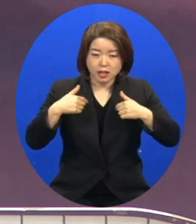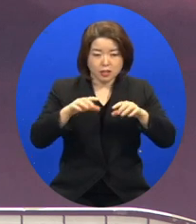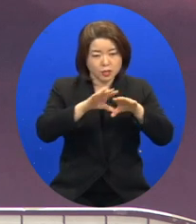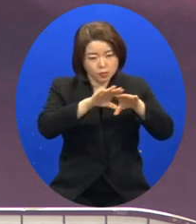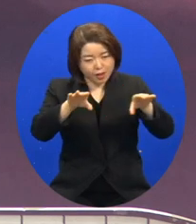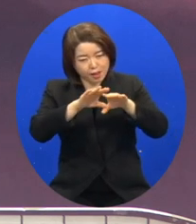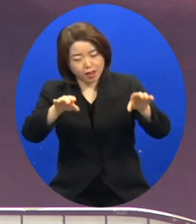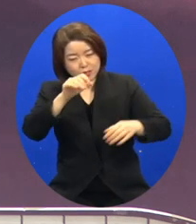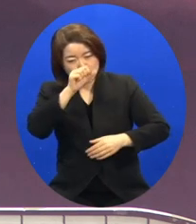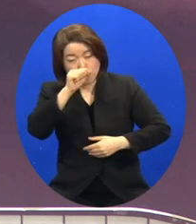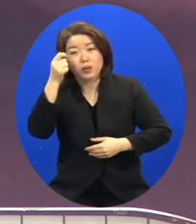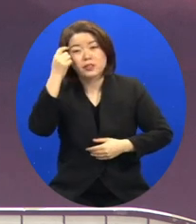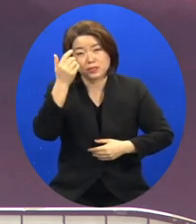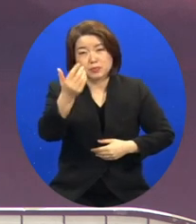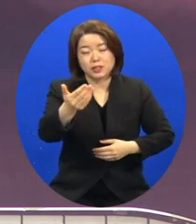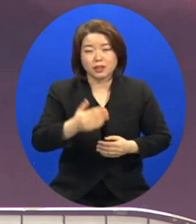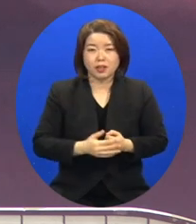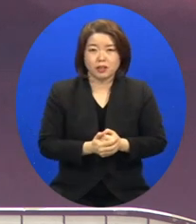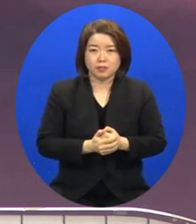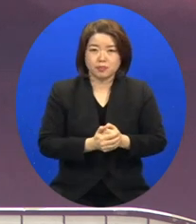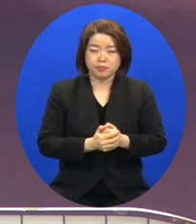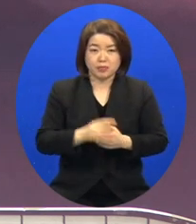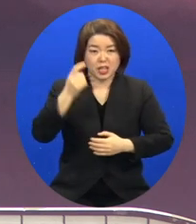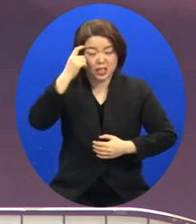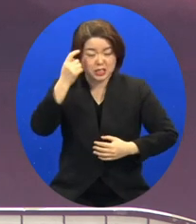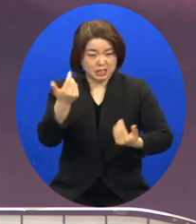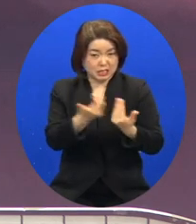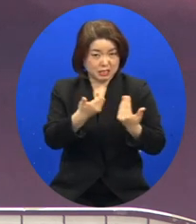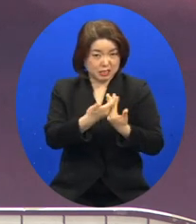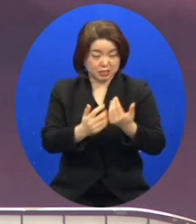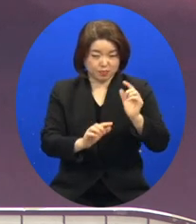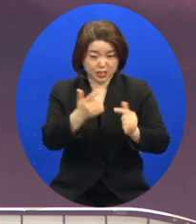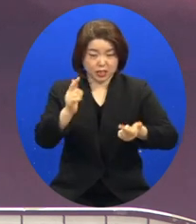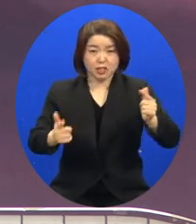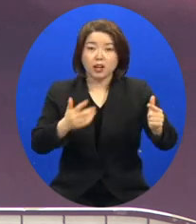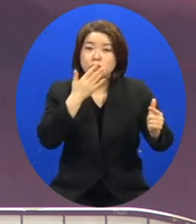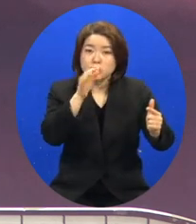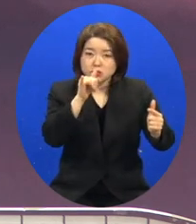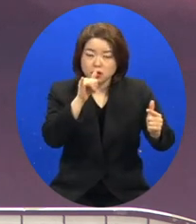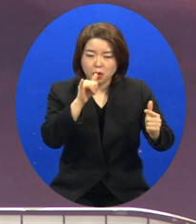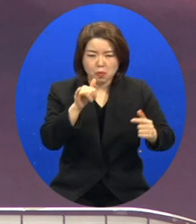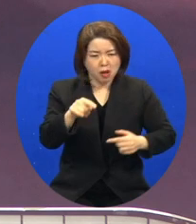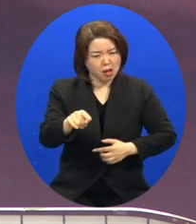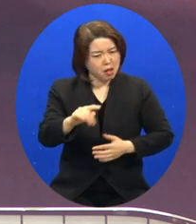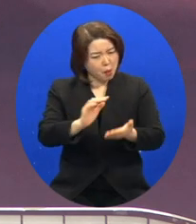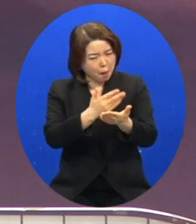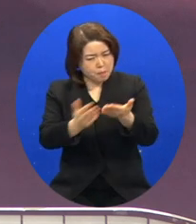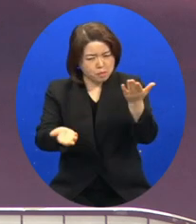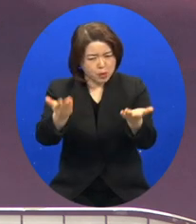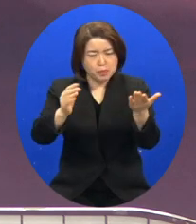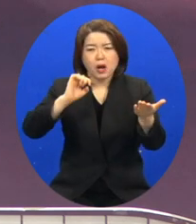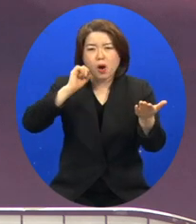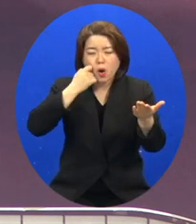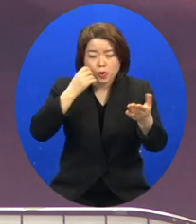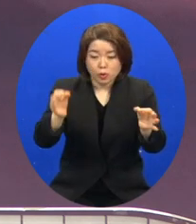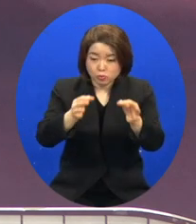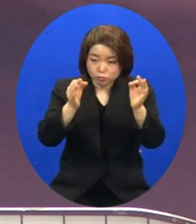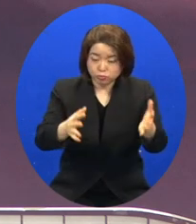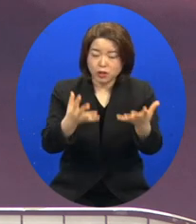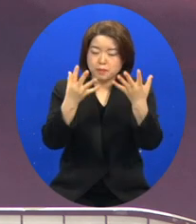하기만 했겠습니까 의견도 안 맞을 때도 있고 어떤 때는 분별하기 힘들었던 순간도 많았지요